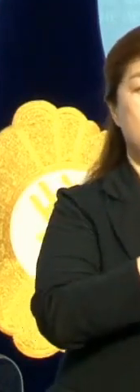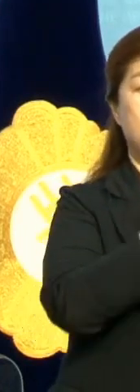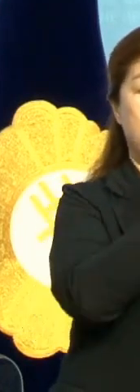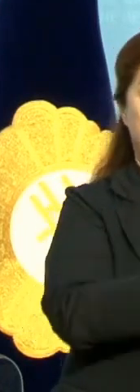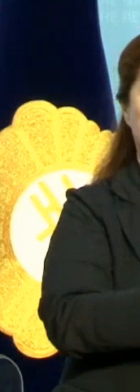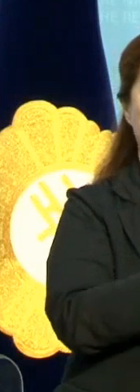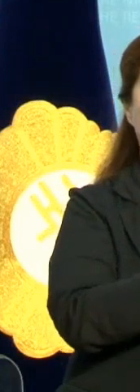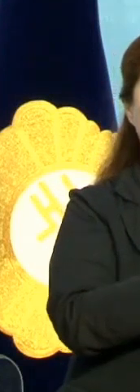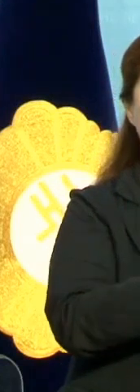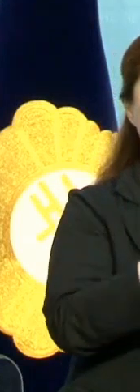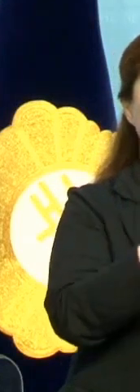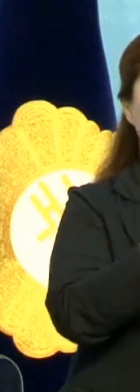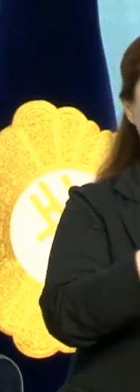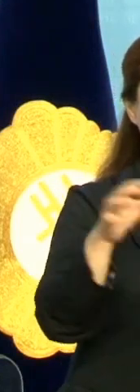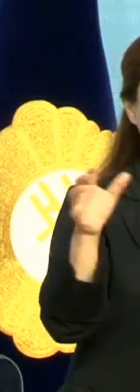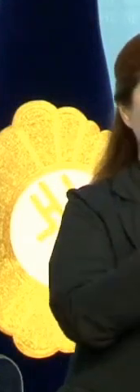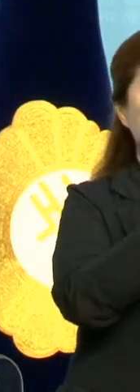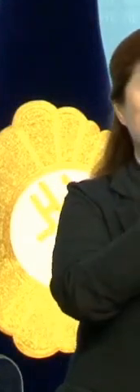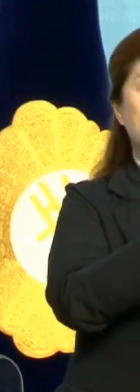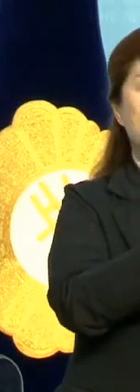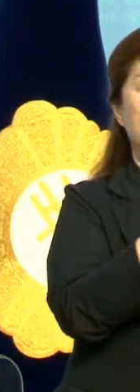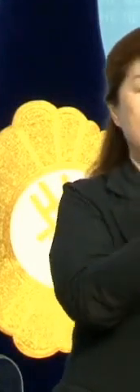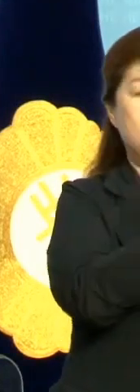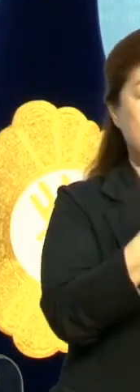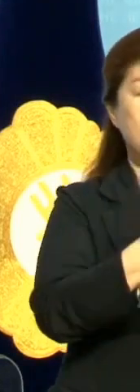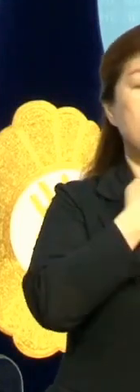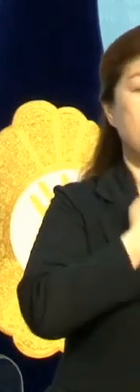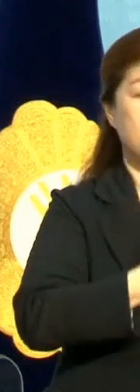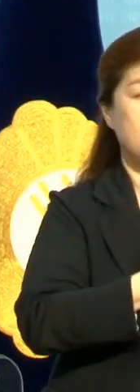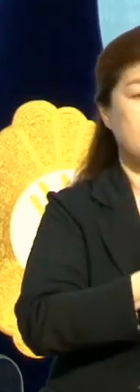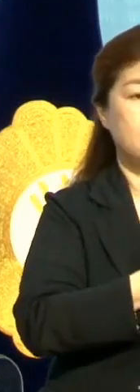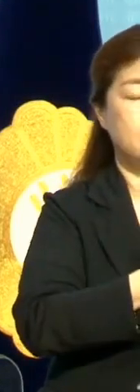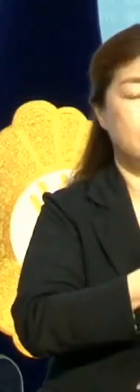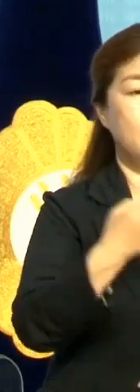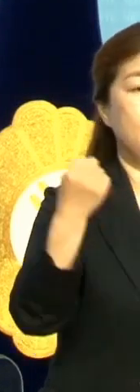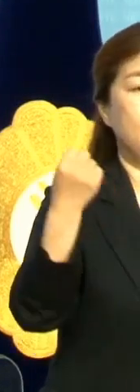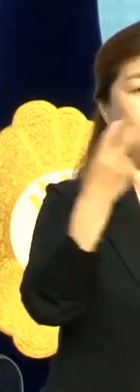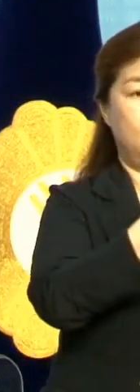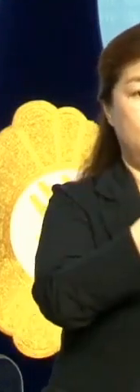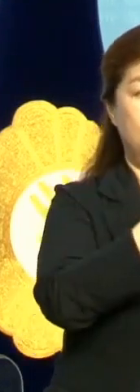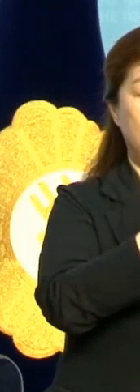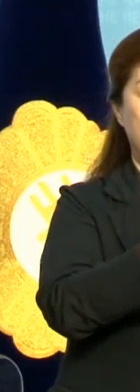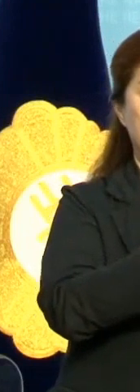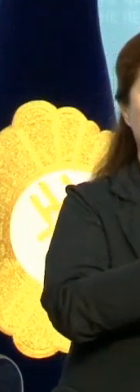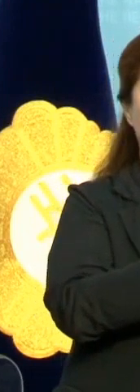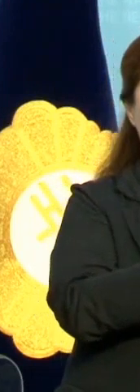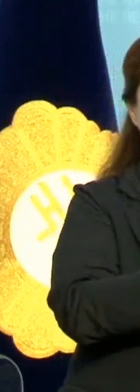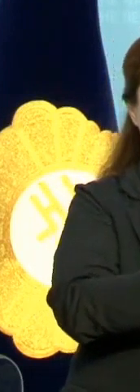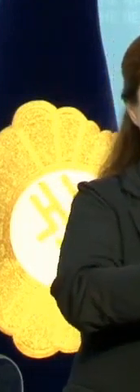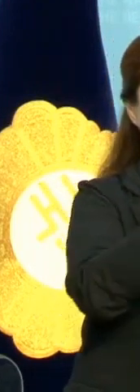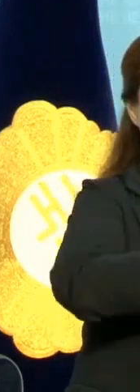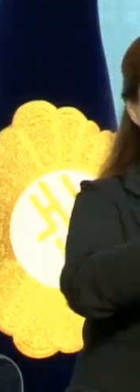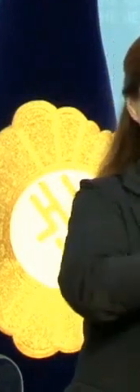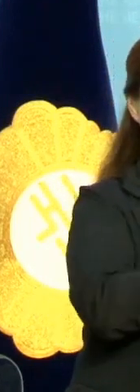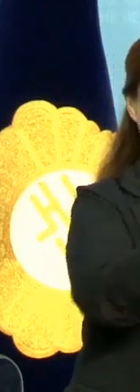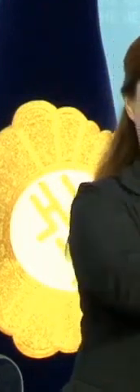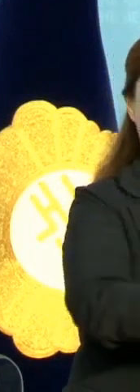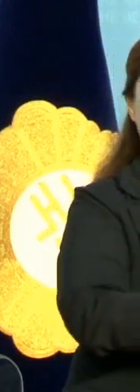만나 SP에 대한 콜옵션 문제를 협의하려고 했다는 사실, 그리고 노데레 전